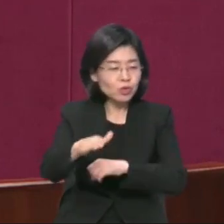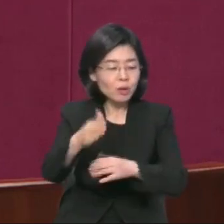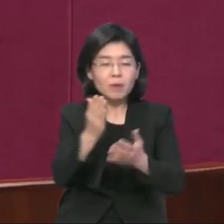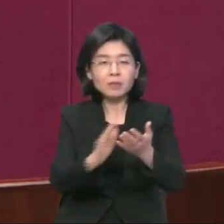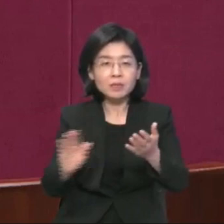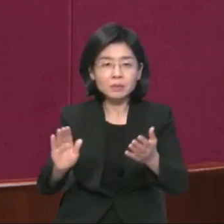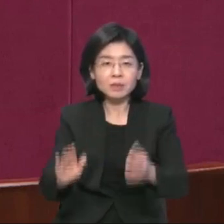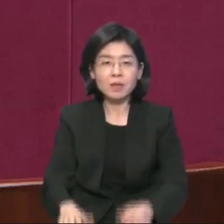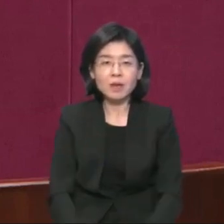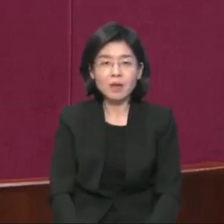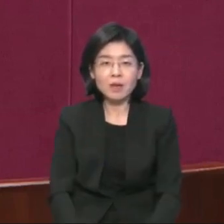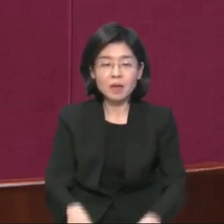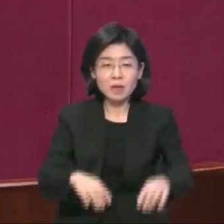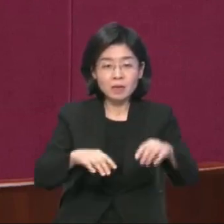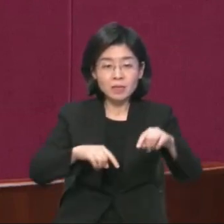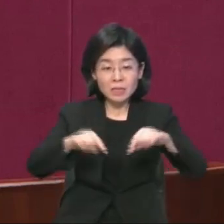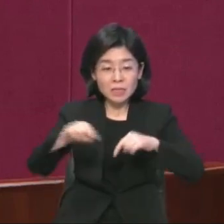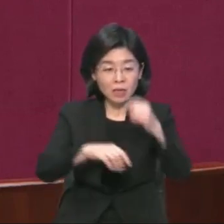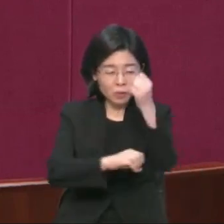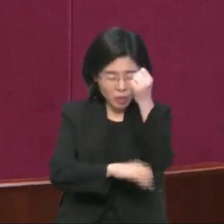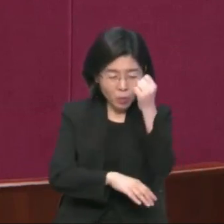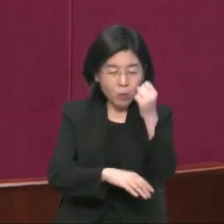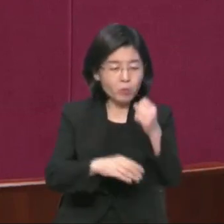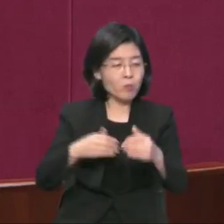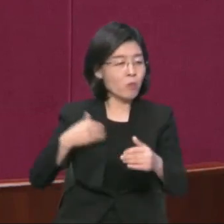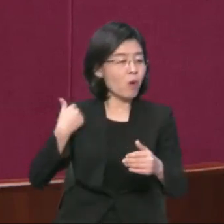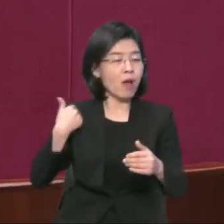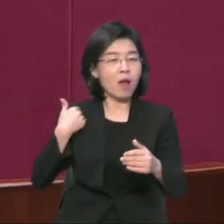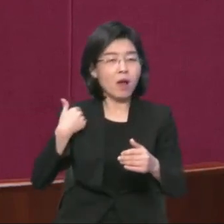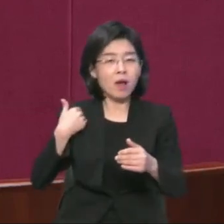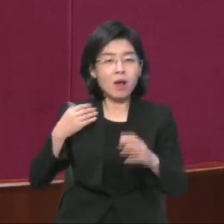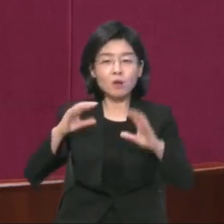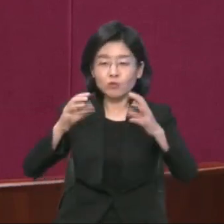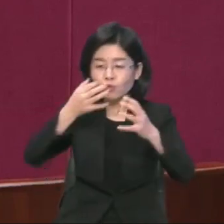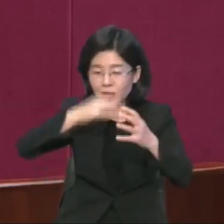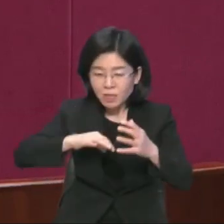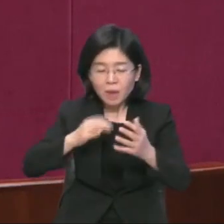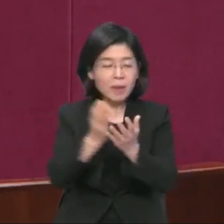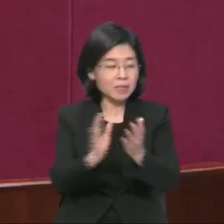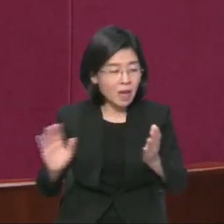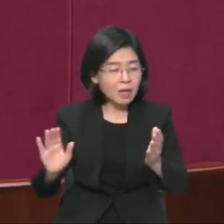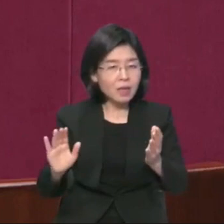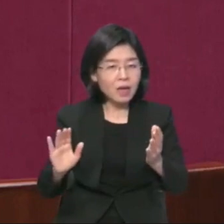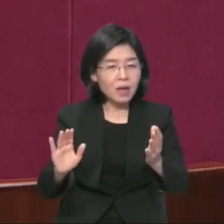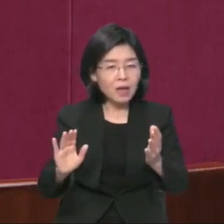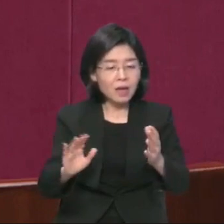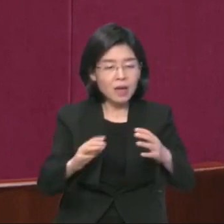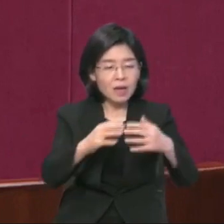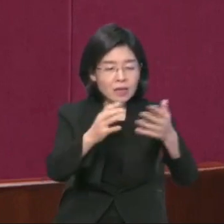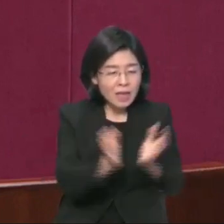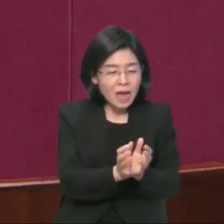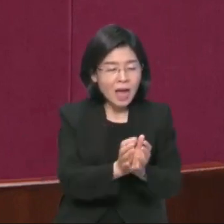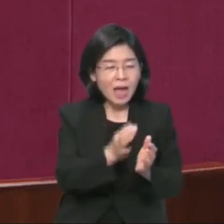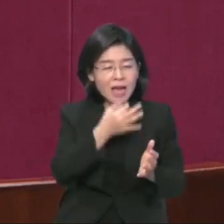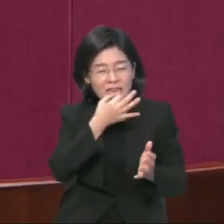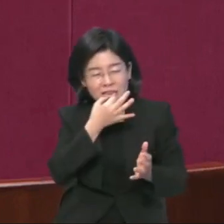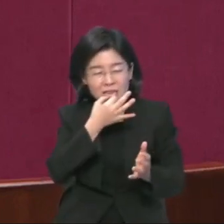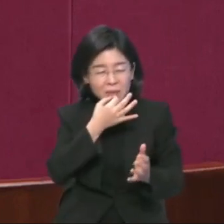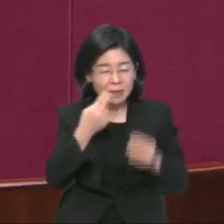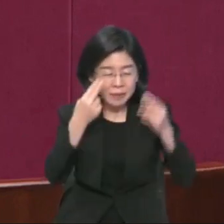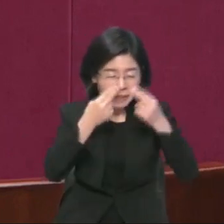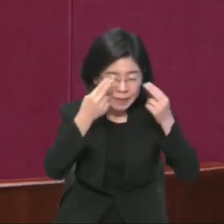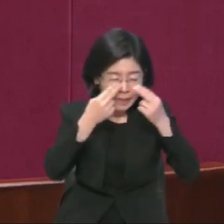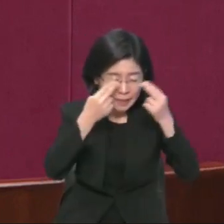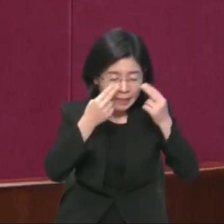행태입니다. 정치의 본질을 잊은 채 국익에 반하고 국민의 눈을 가리고 오로지